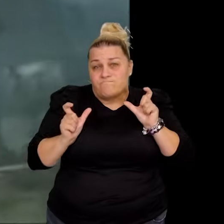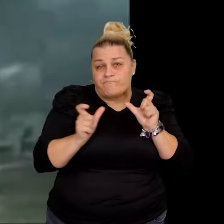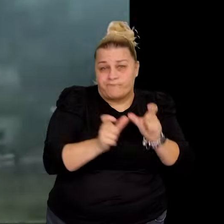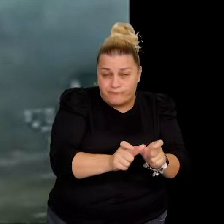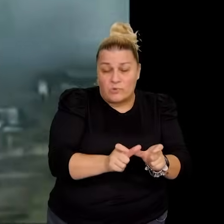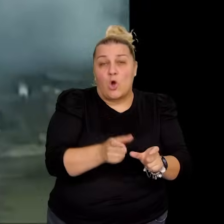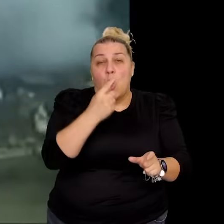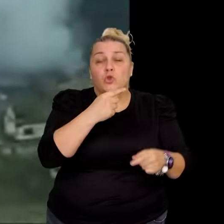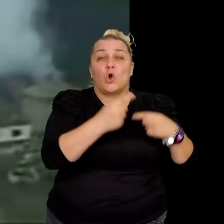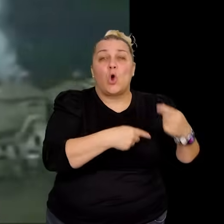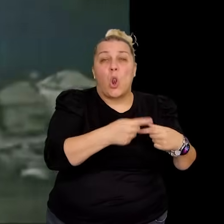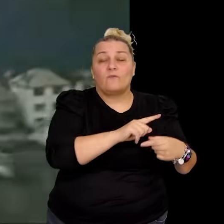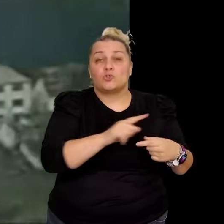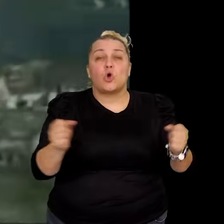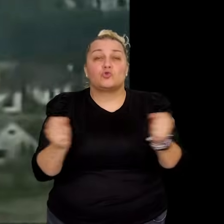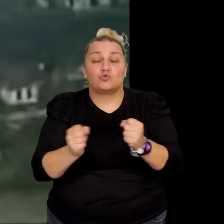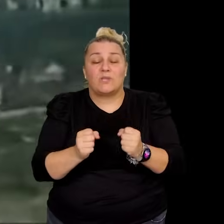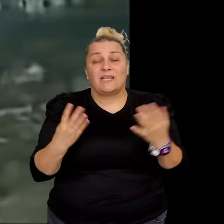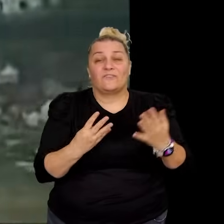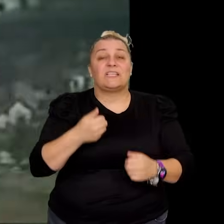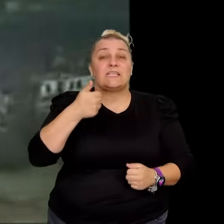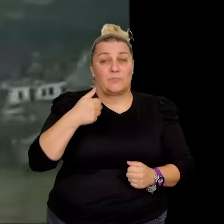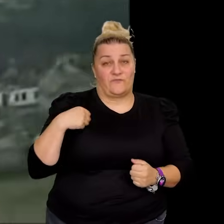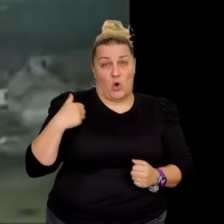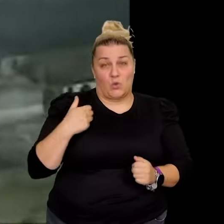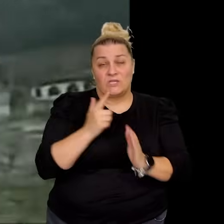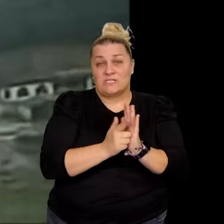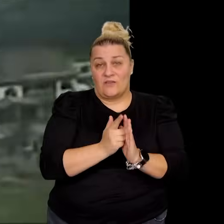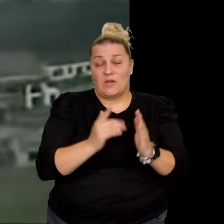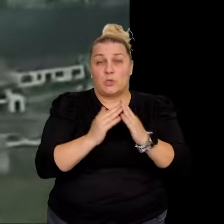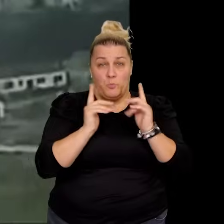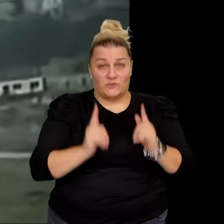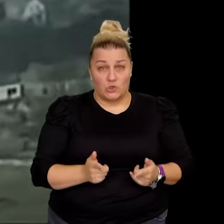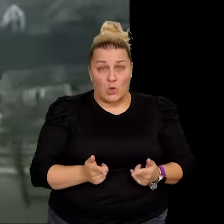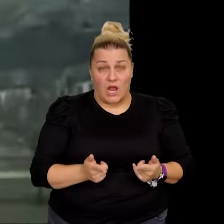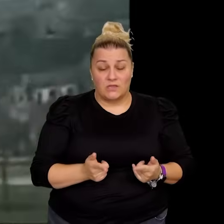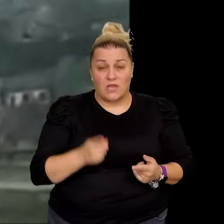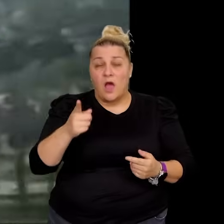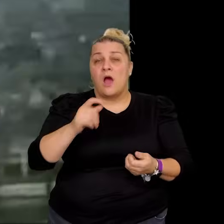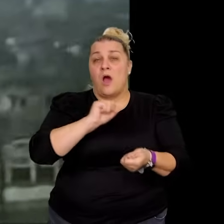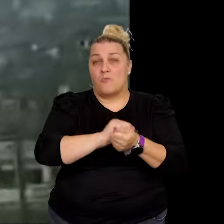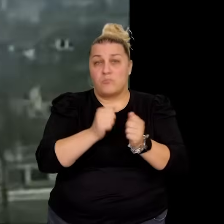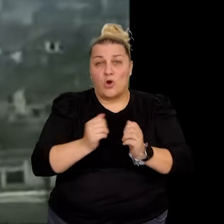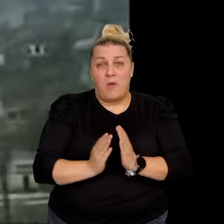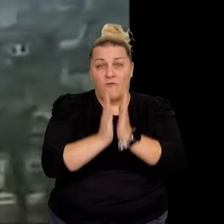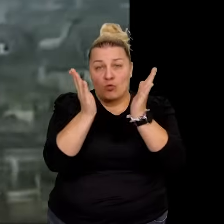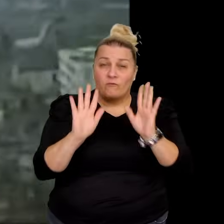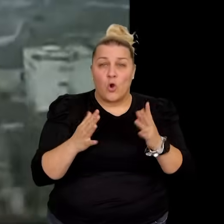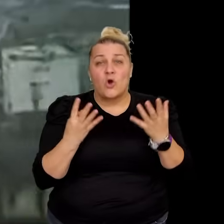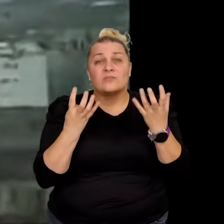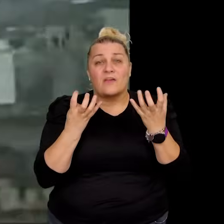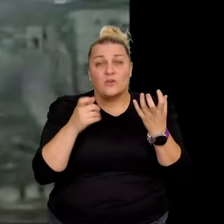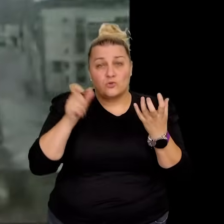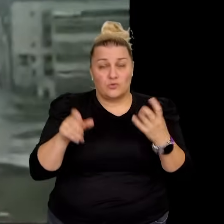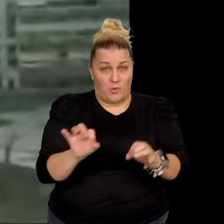paravojnih snaga od kolovoza do studenoga 1991. godine tijekom domovinskog rata. U borbama u Vukovaru je poginulo oko 900 hrvatskih